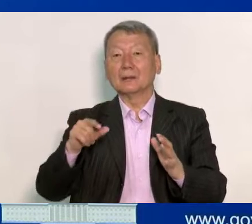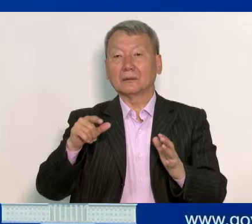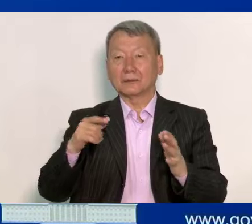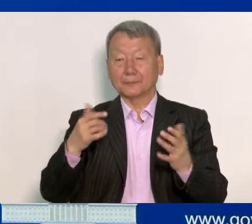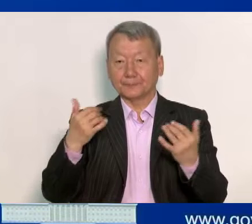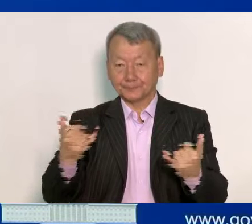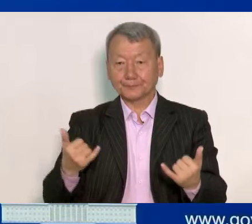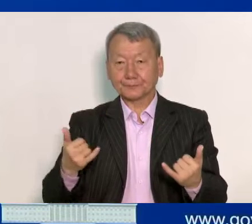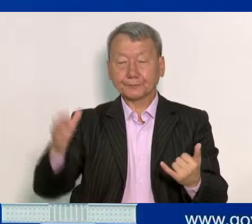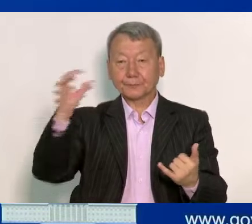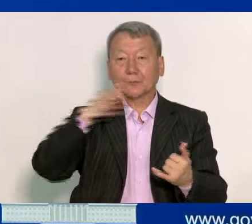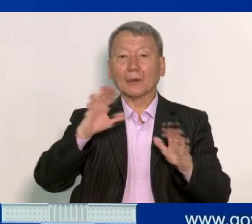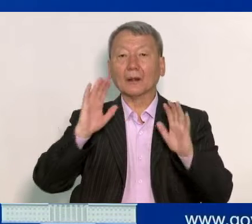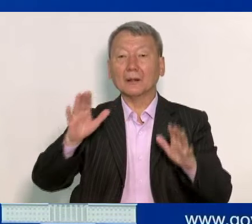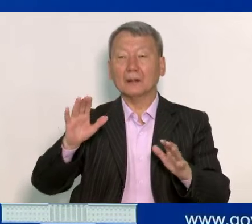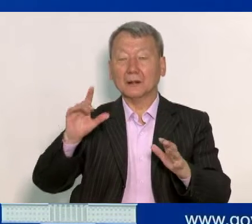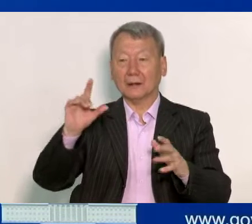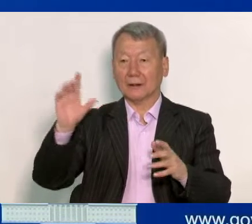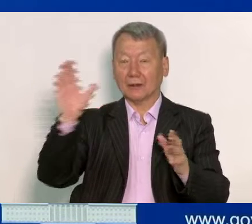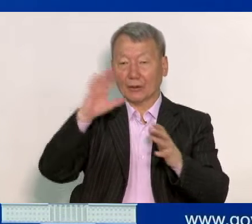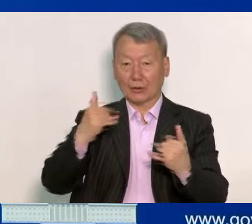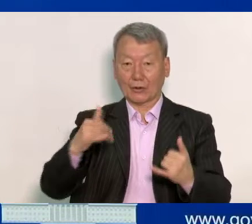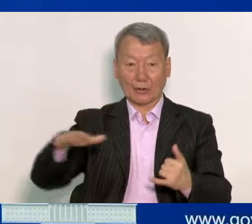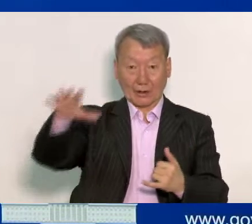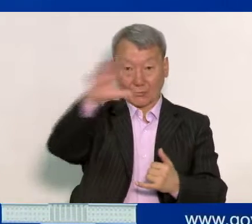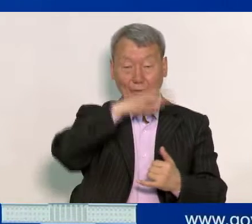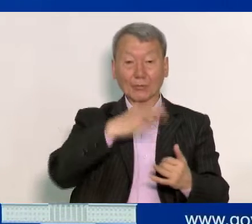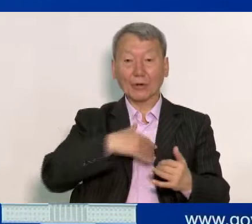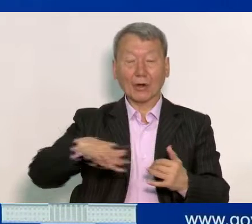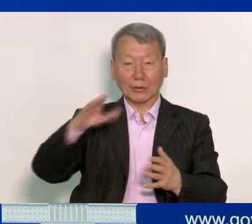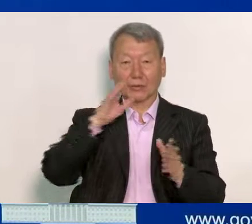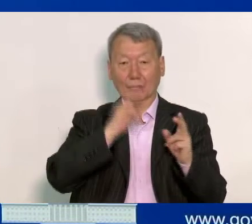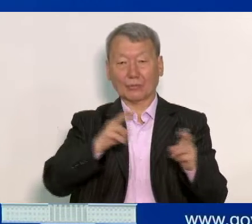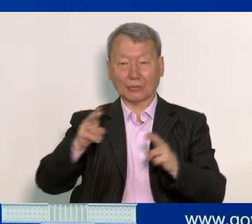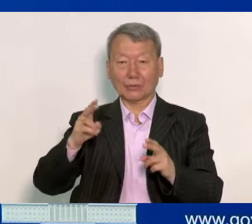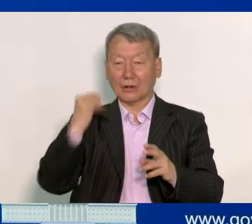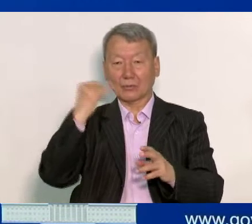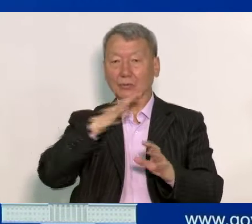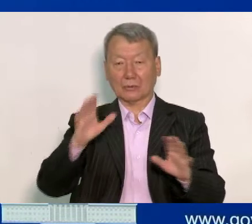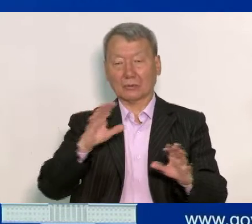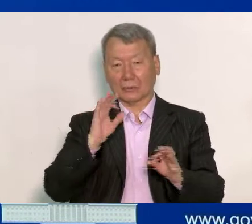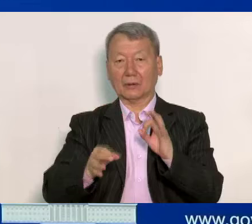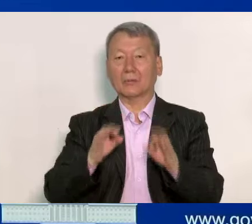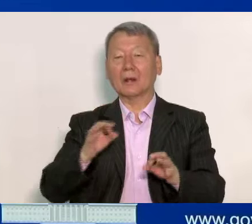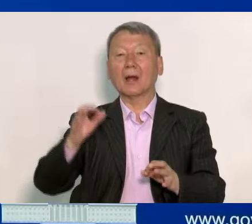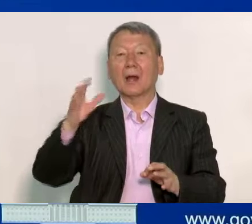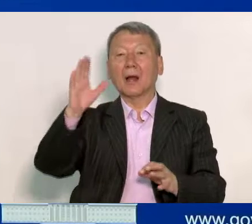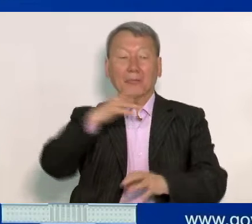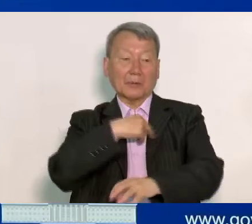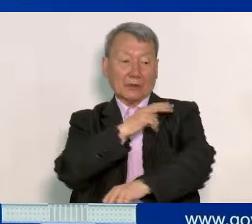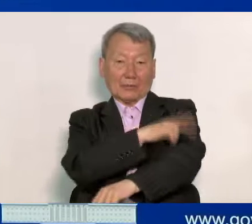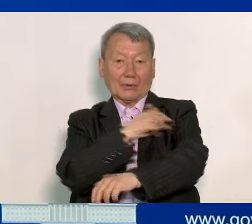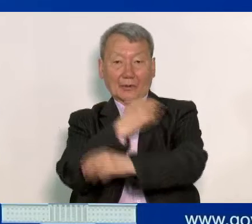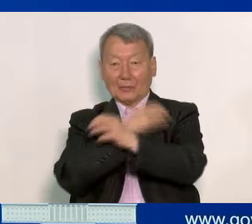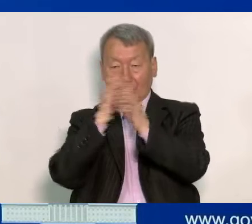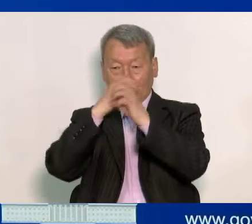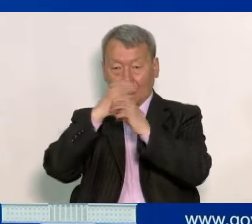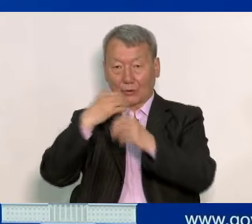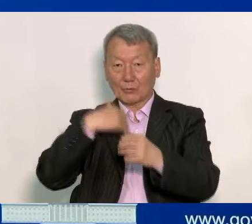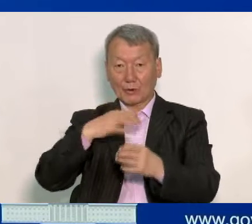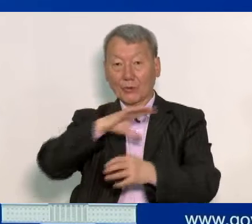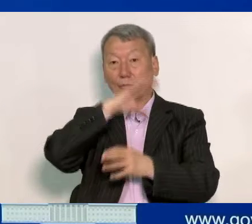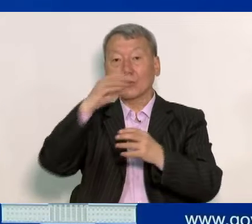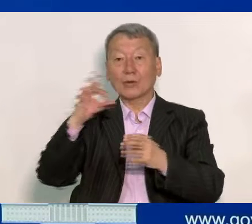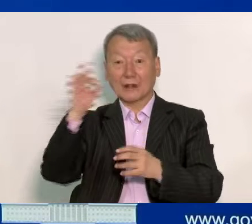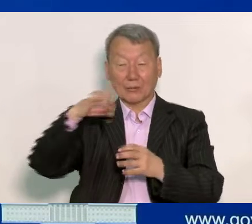азыр негизинен жалпы эпизодиялык абал республиканын аймагында туруктуу десек жаңылышпайбыз. Биздин лабораториялар азыр 19